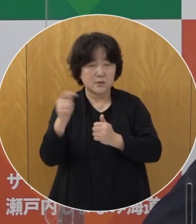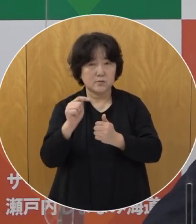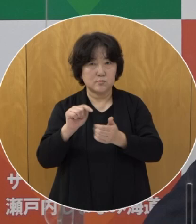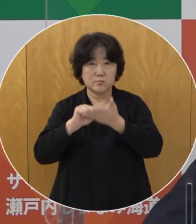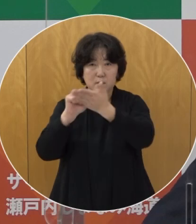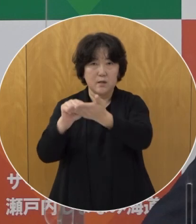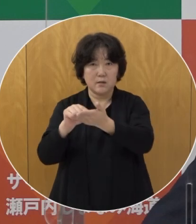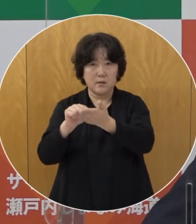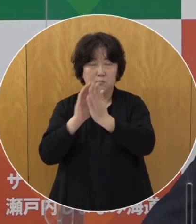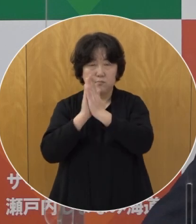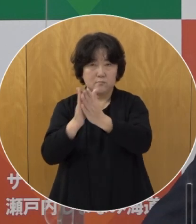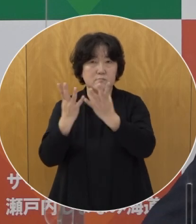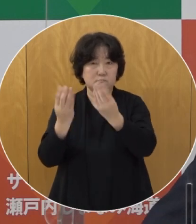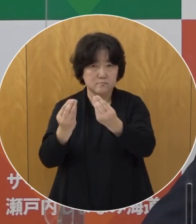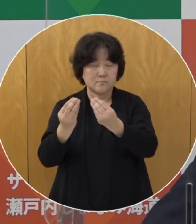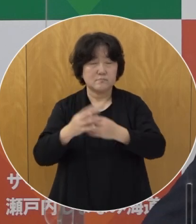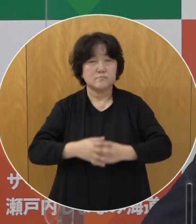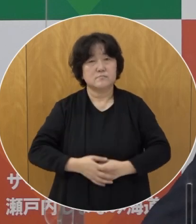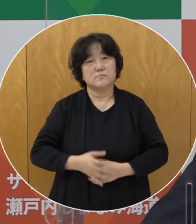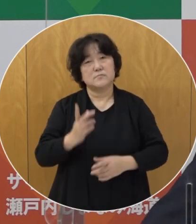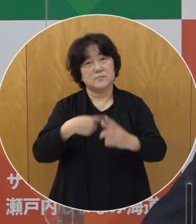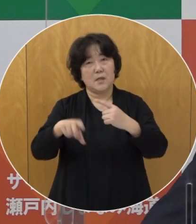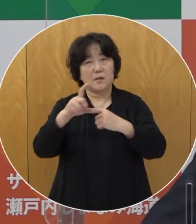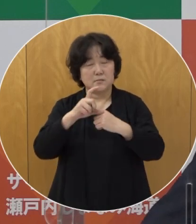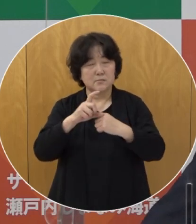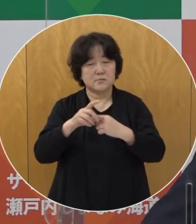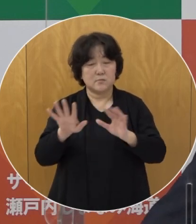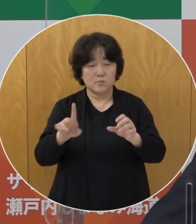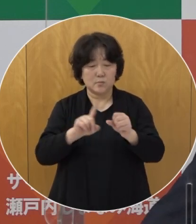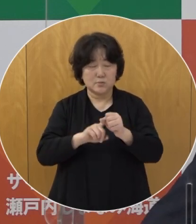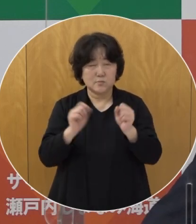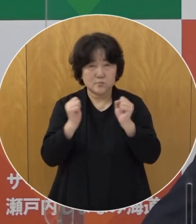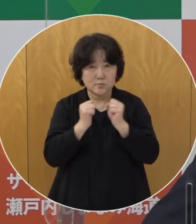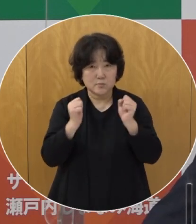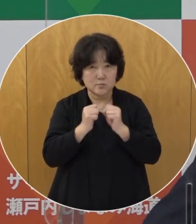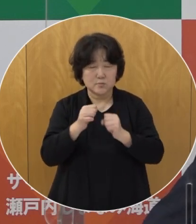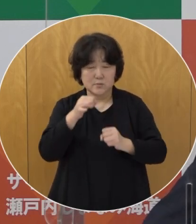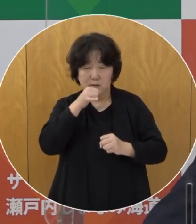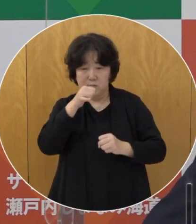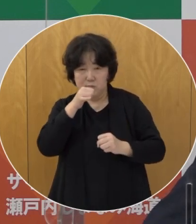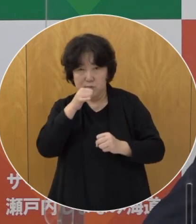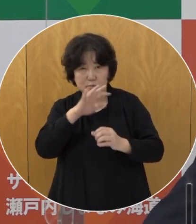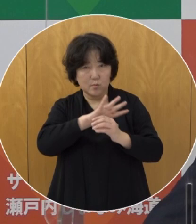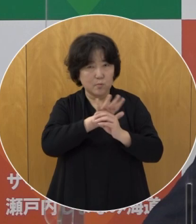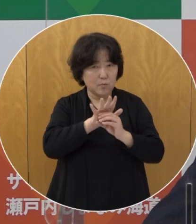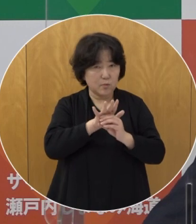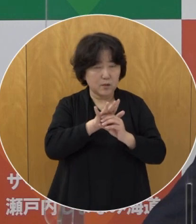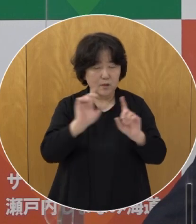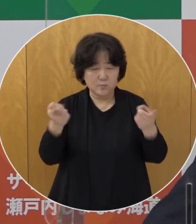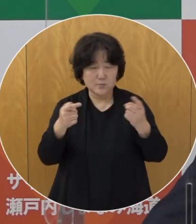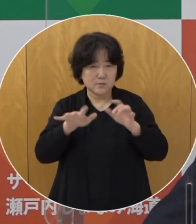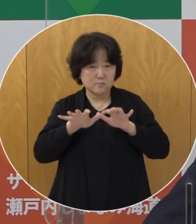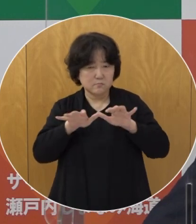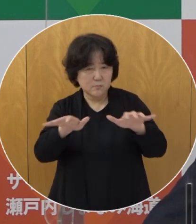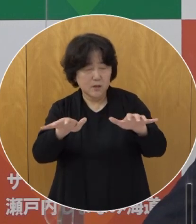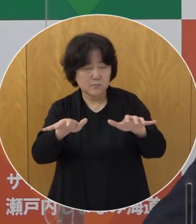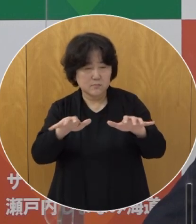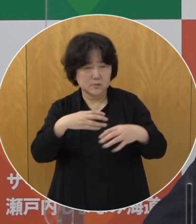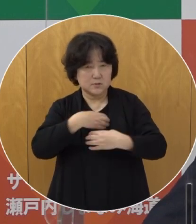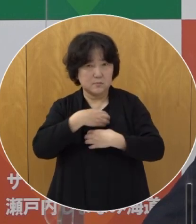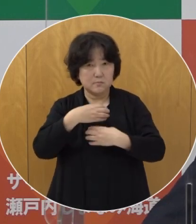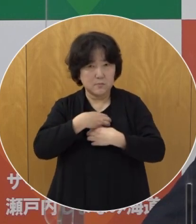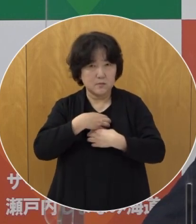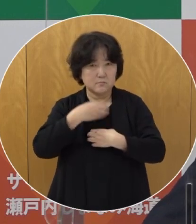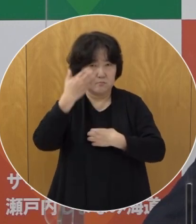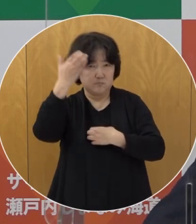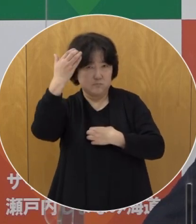とめたと伺ってございます。さらに、今年の冬はインフルエンザとの同時流行も懸念される